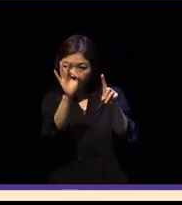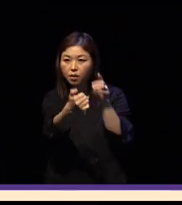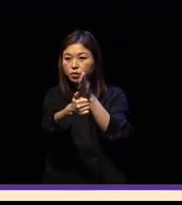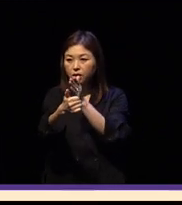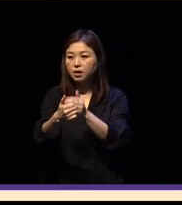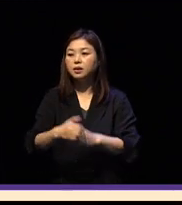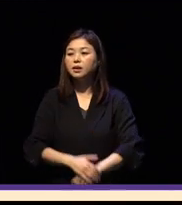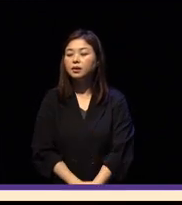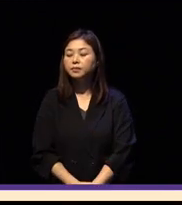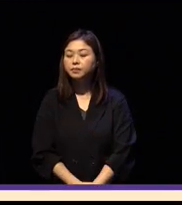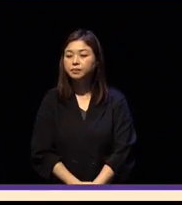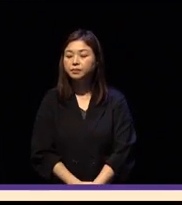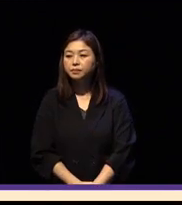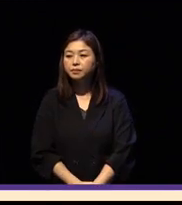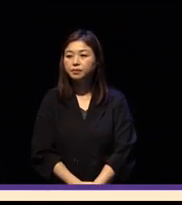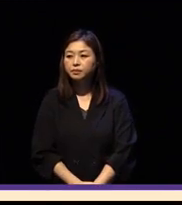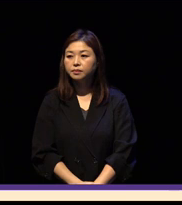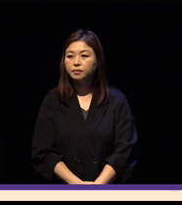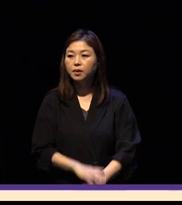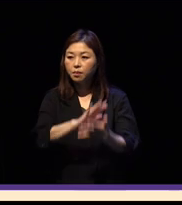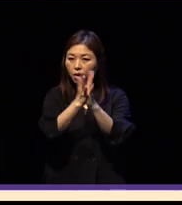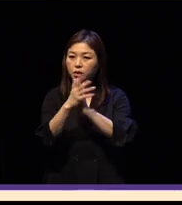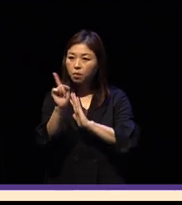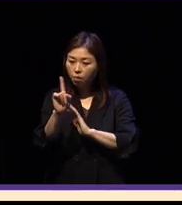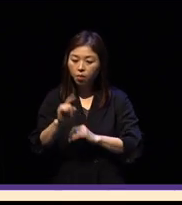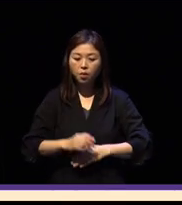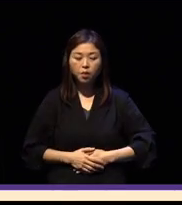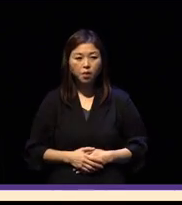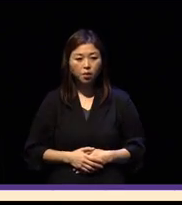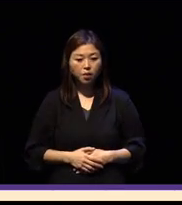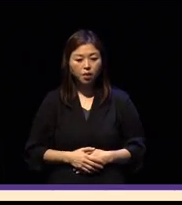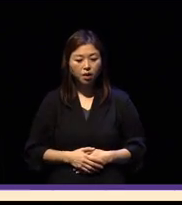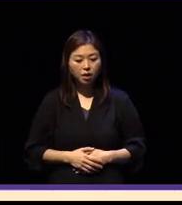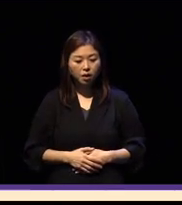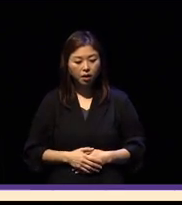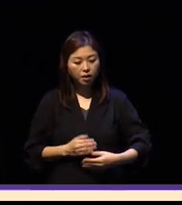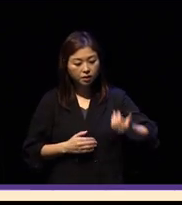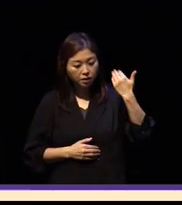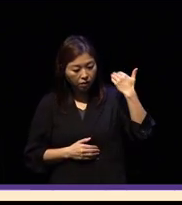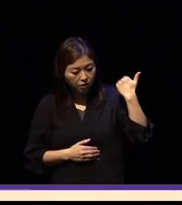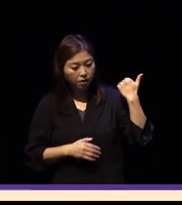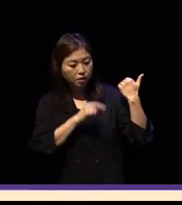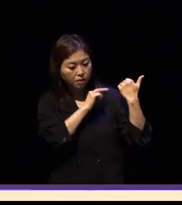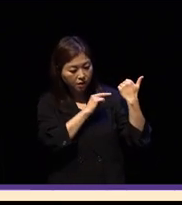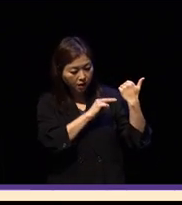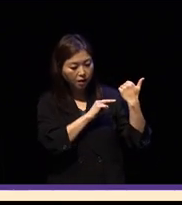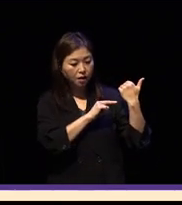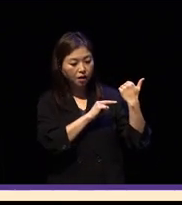되겠습니다. 가장 크게 달라진 점은 이제 기존 장르별로 신청했던 사업들을